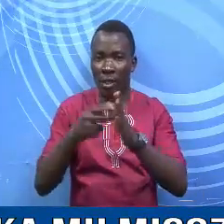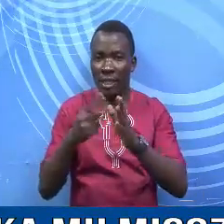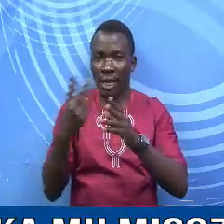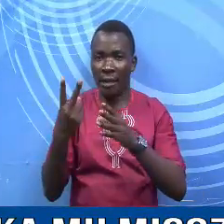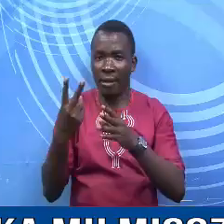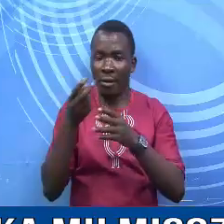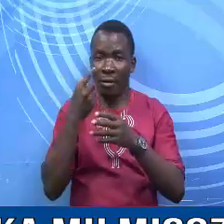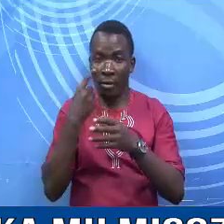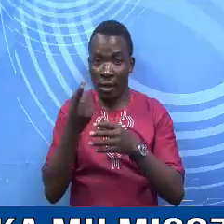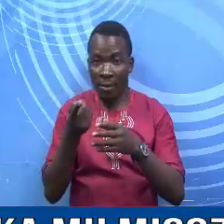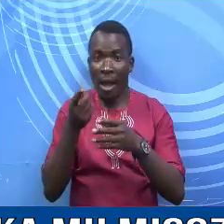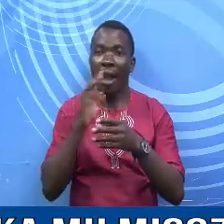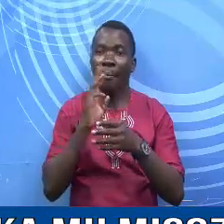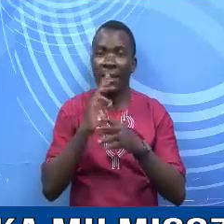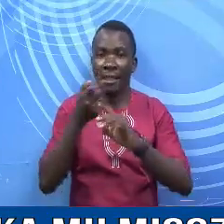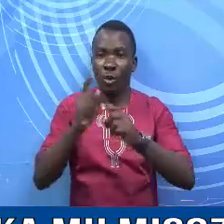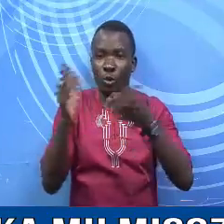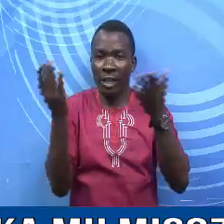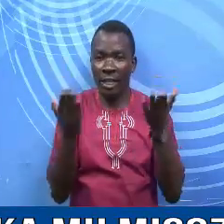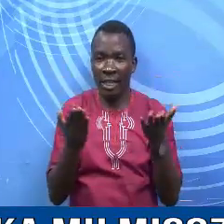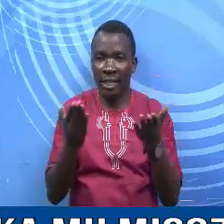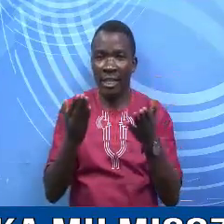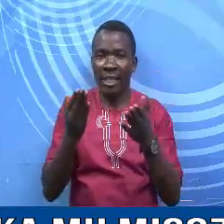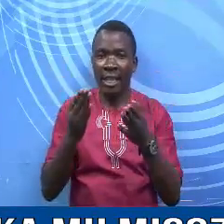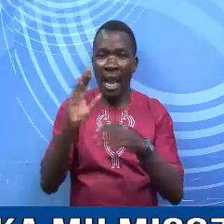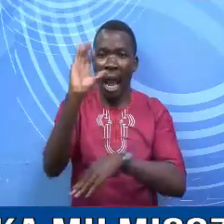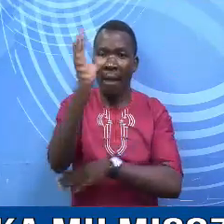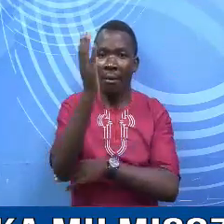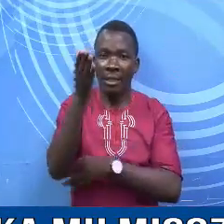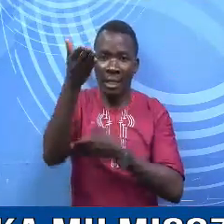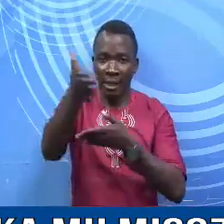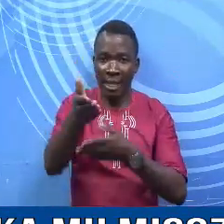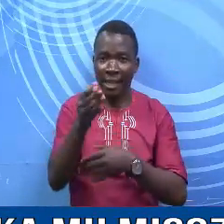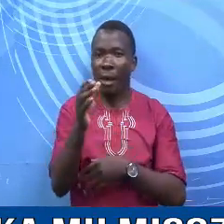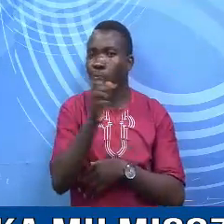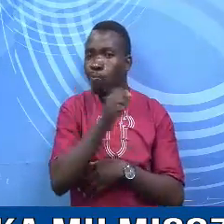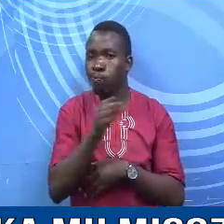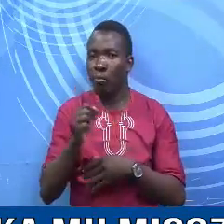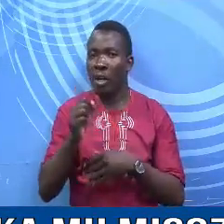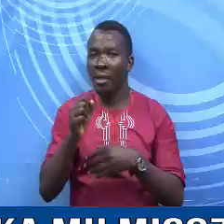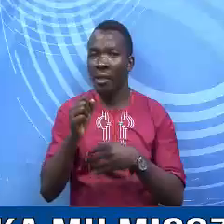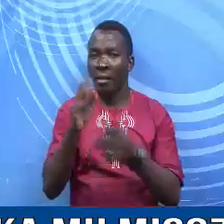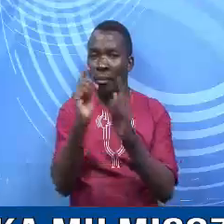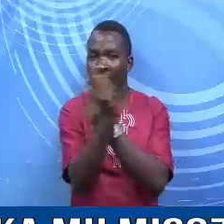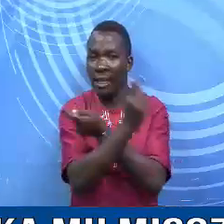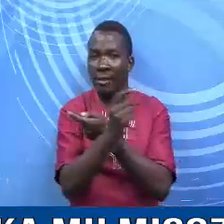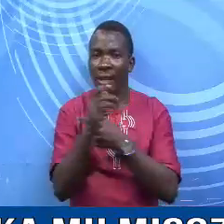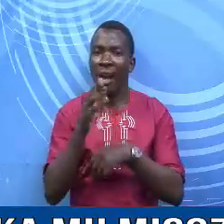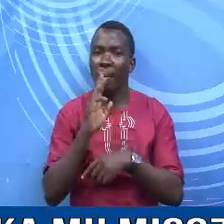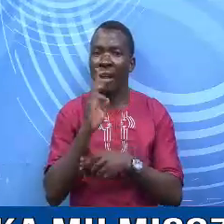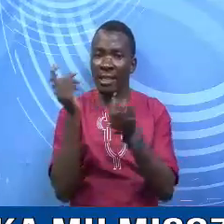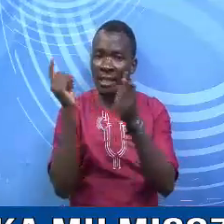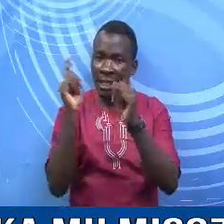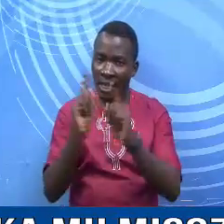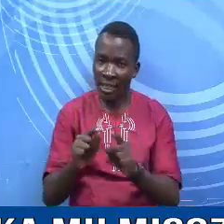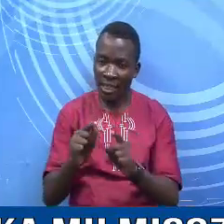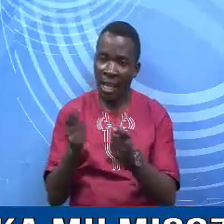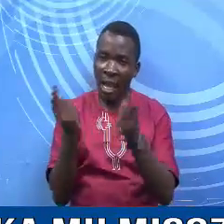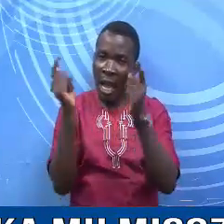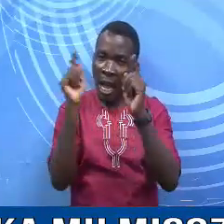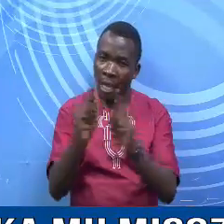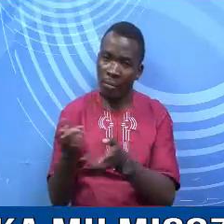aturuka kugira ngo amashyamba ahari yashaje bayasazure kugira ngo n'amazi ntazajya azageza nta suri irimo abone